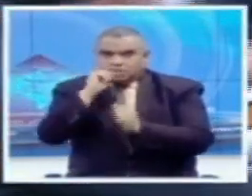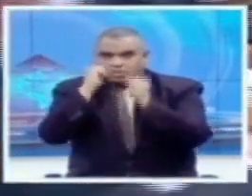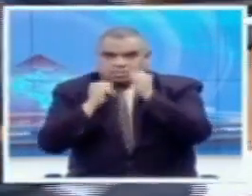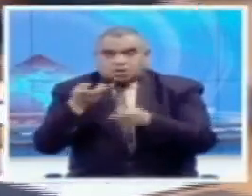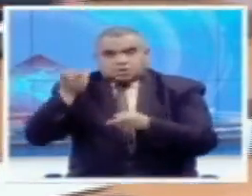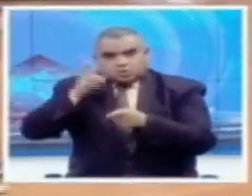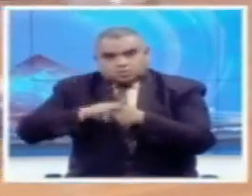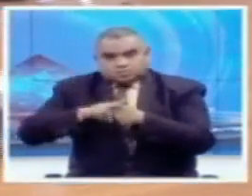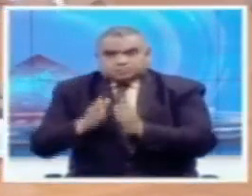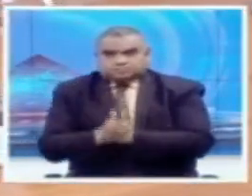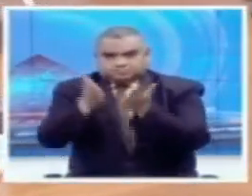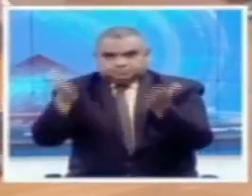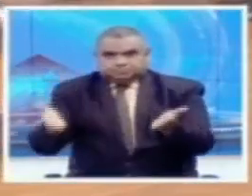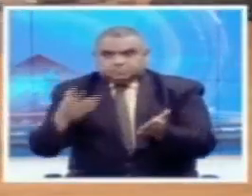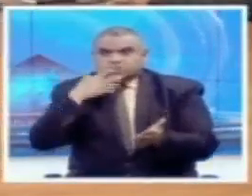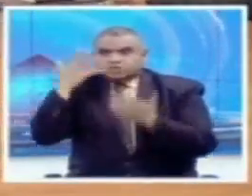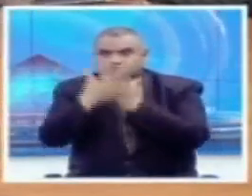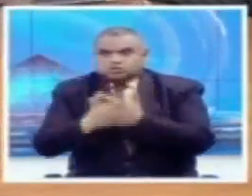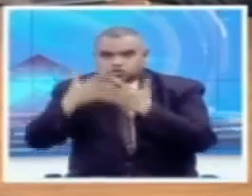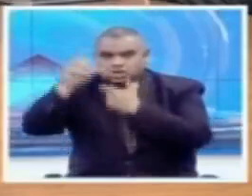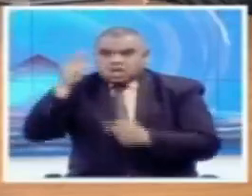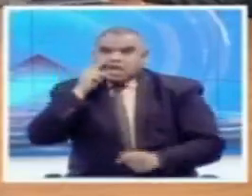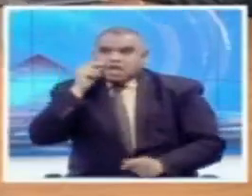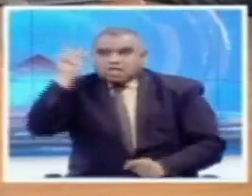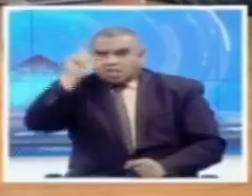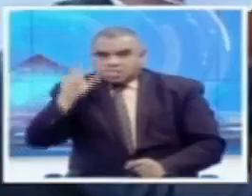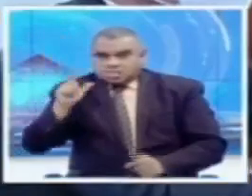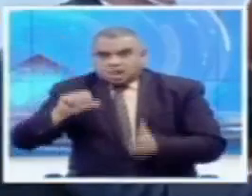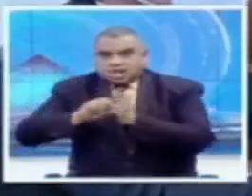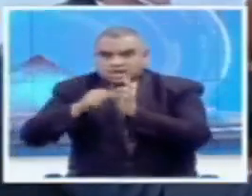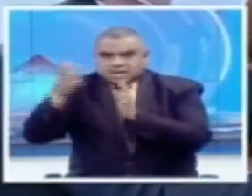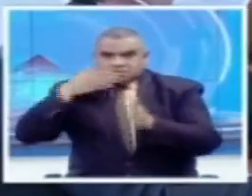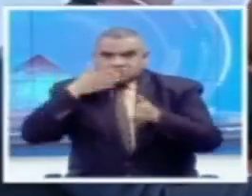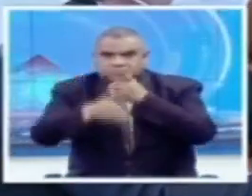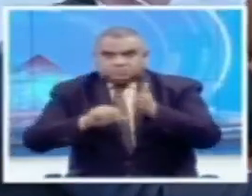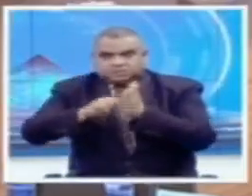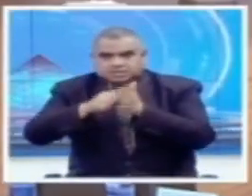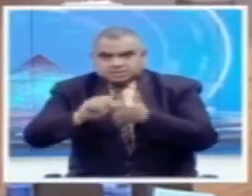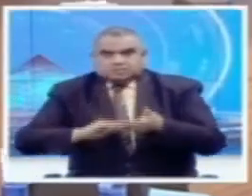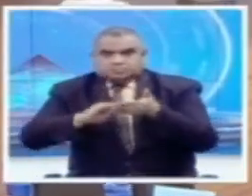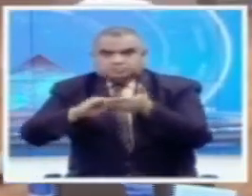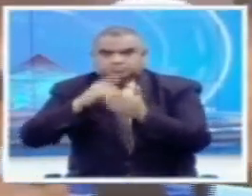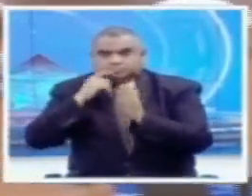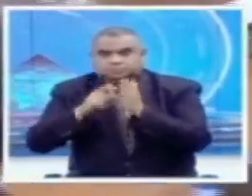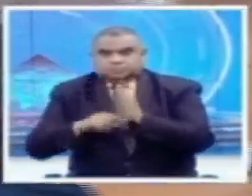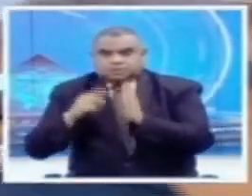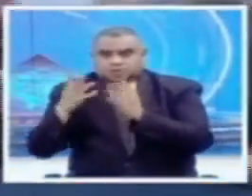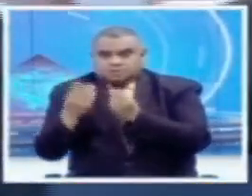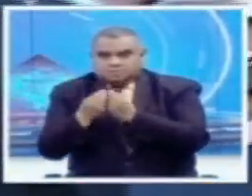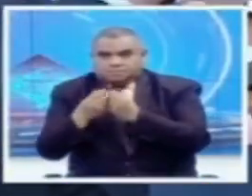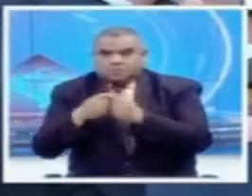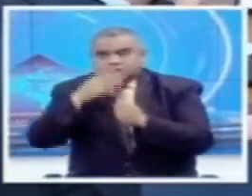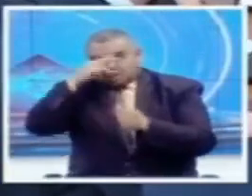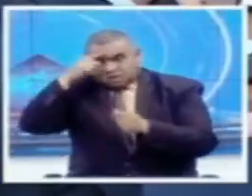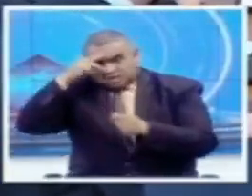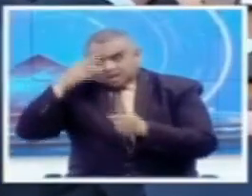تم أيضاً عرض إسهامات شركة إني في قطاع الطاقة الجديدة والمتجددة، خاصة ما يتعلق بإنتاج